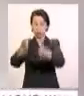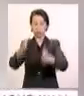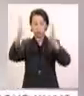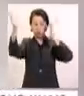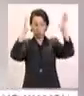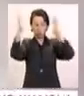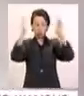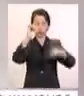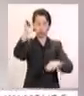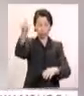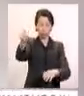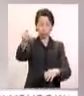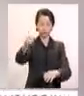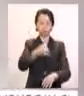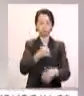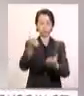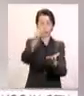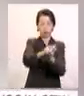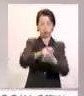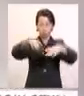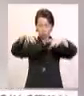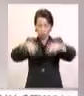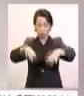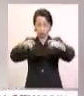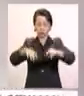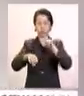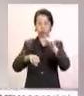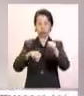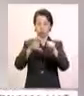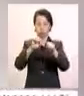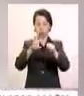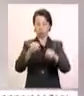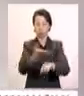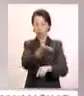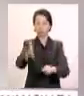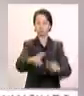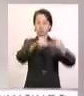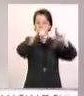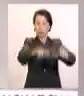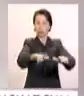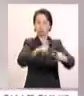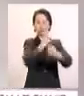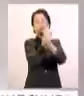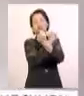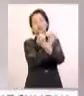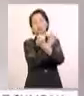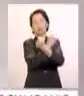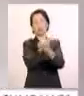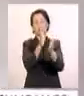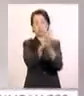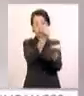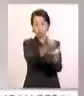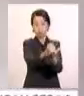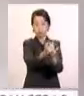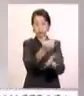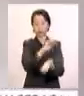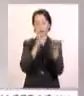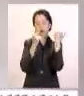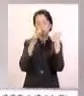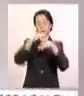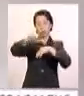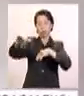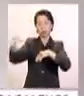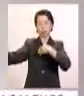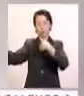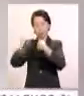Malaysia di sana. Menurut laporan AustraliaNews.com, kesemua mereka ditempatkan di depo tahanan imigresen sementara menunggu dihantar